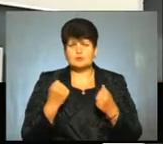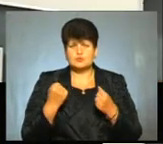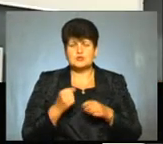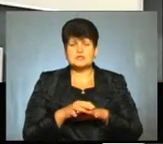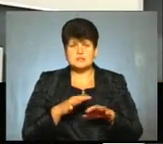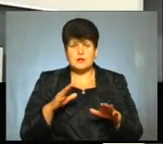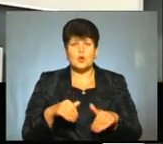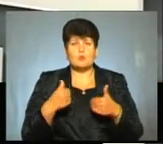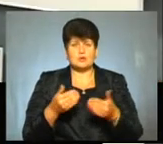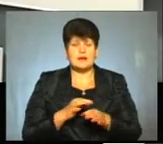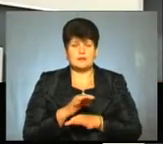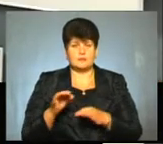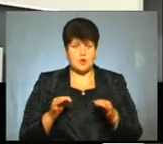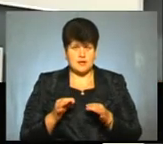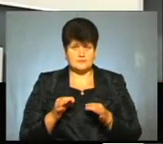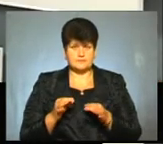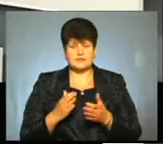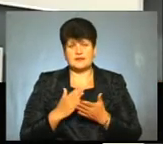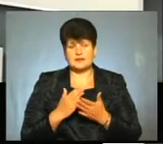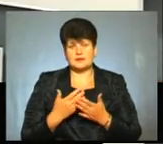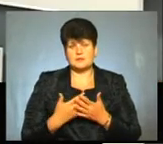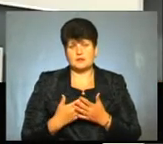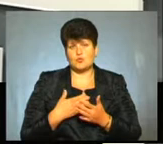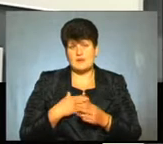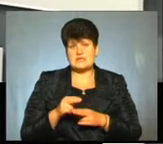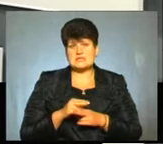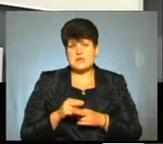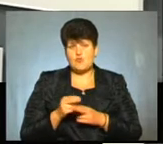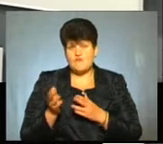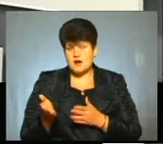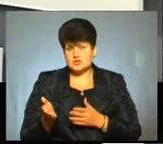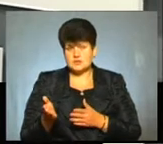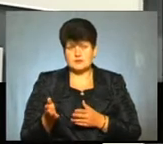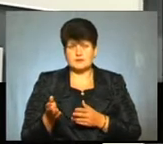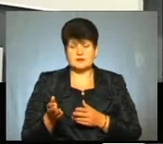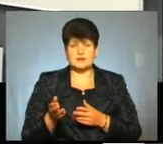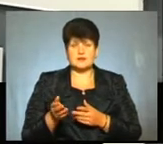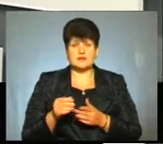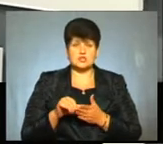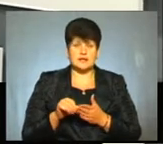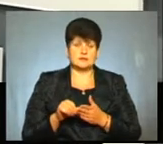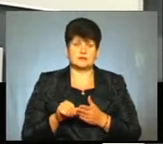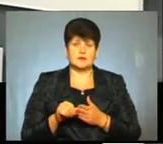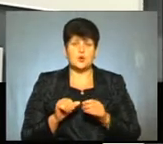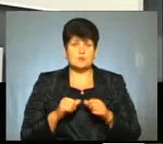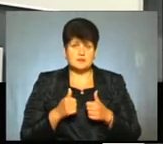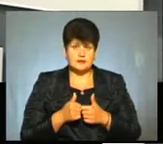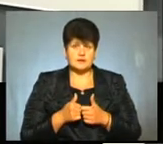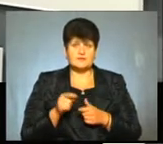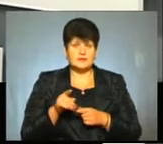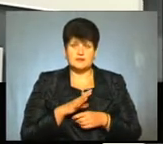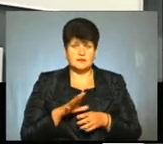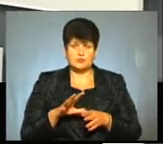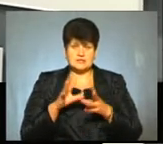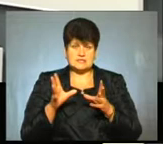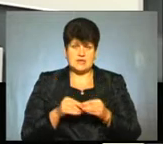вони подали цей проєкт, але є, наприклад, в мене зауваження і як члена номінаційного комітету про те, що цей проєкт